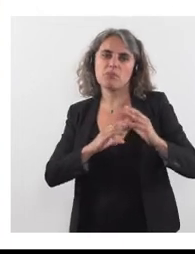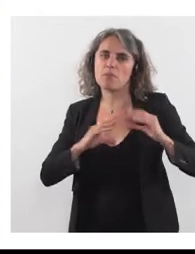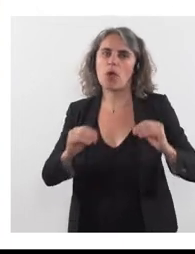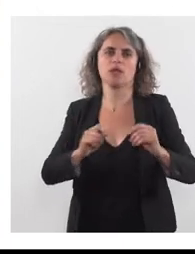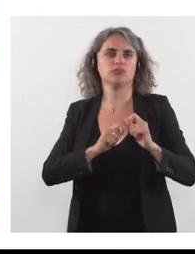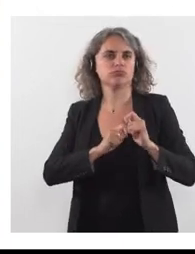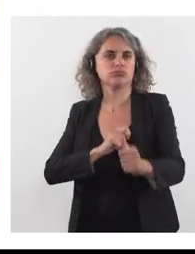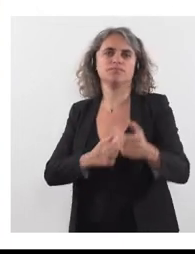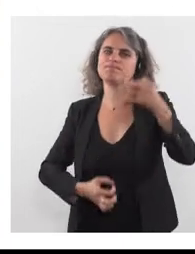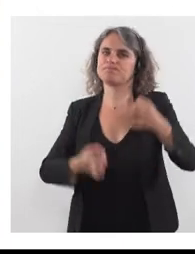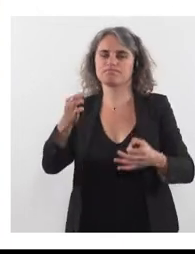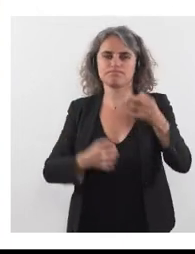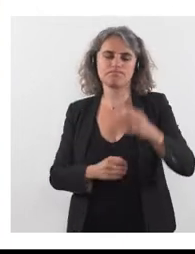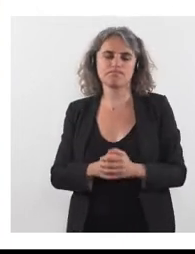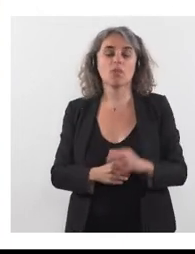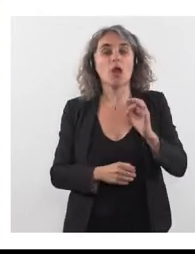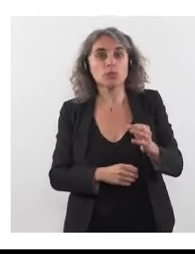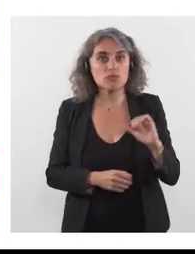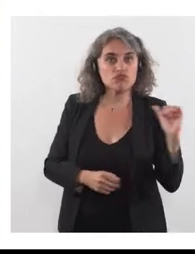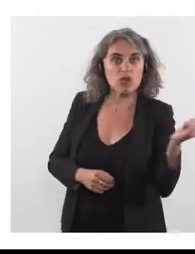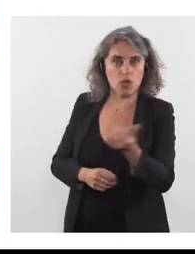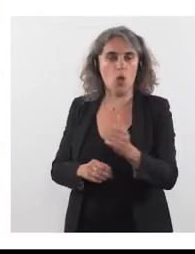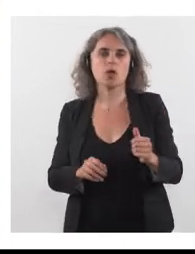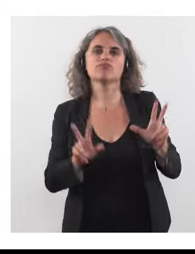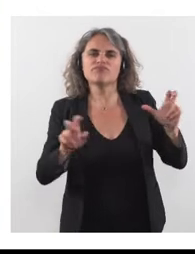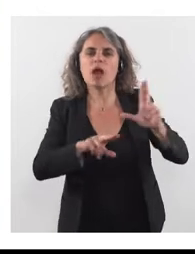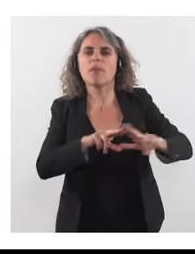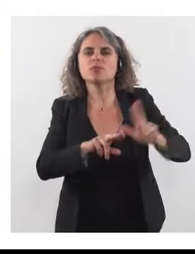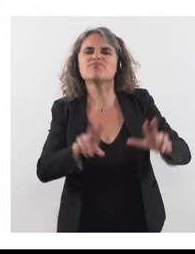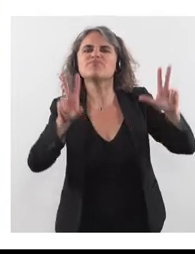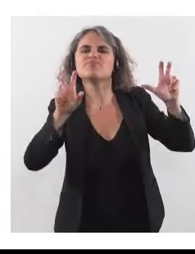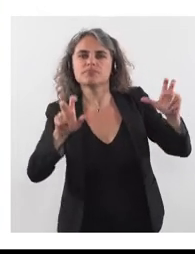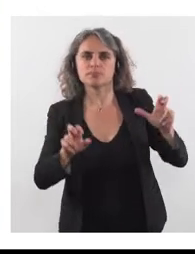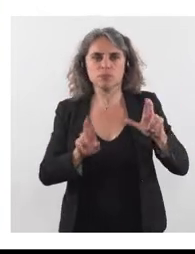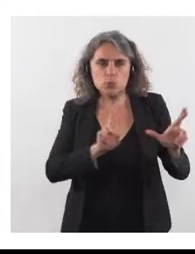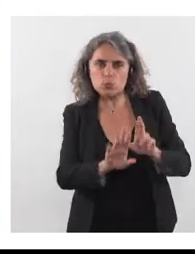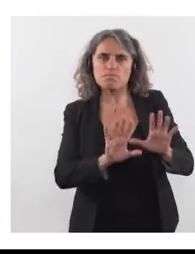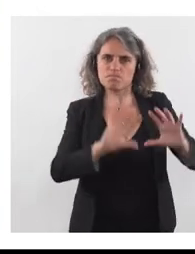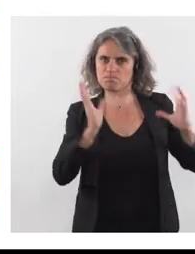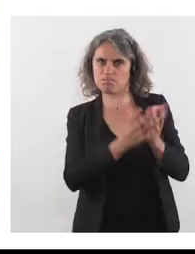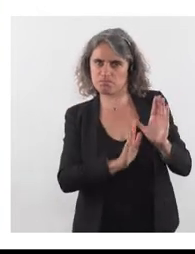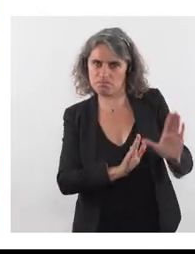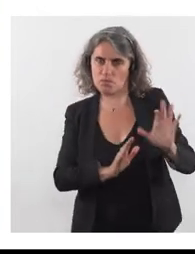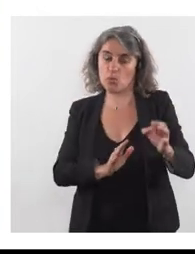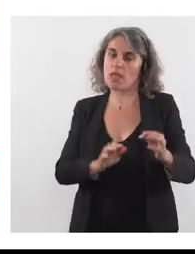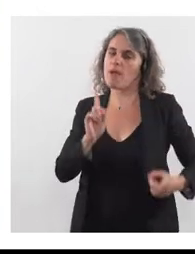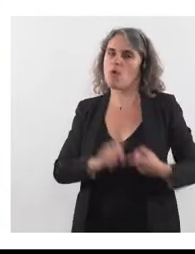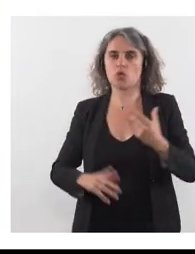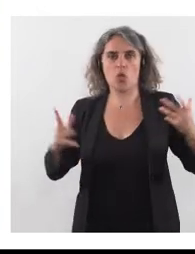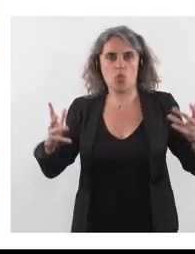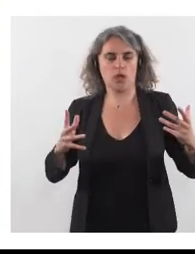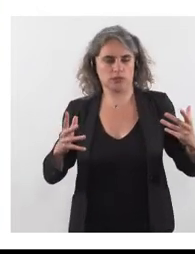bien, au-delà des réparations individuelles, la lutte contre les discriminations doit être portée et avoir une portée plus